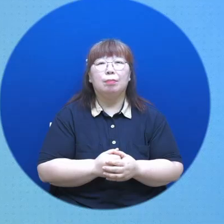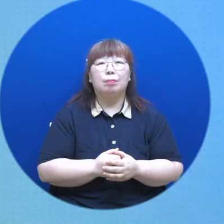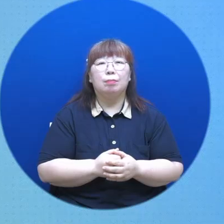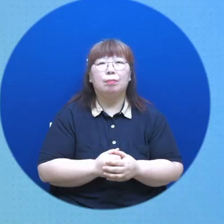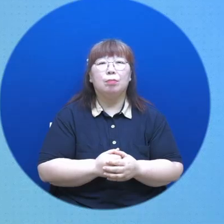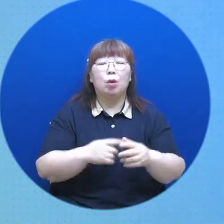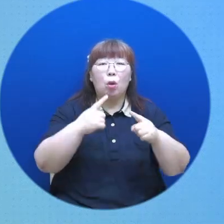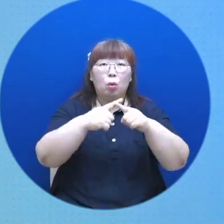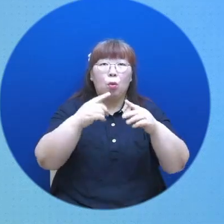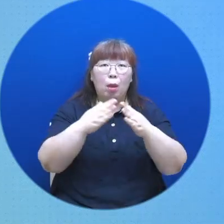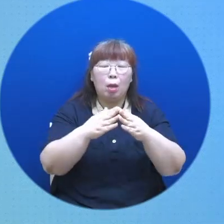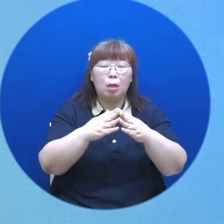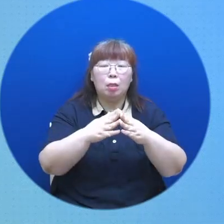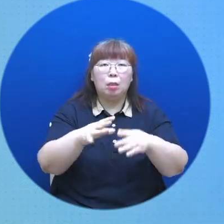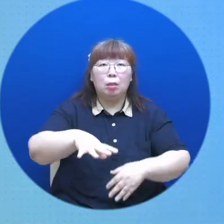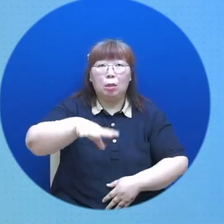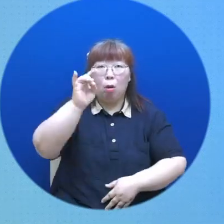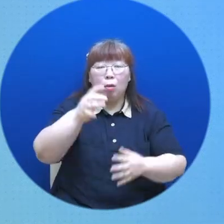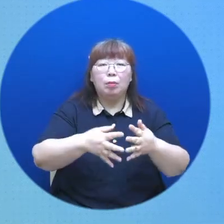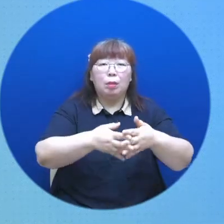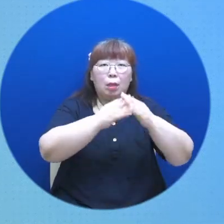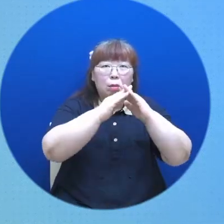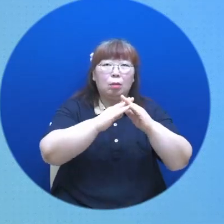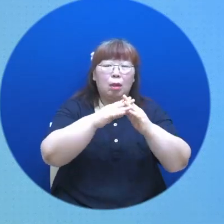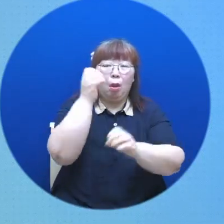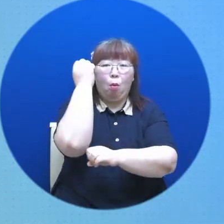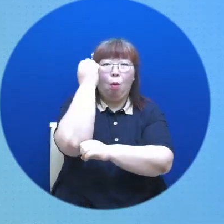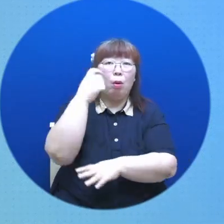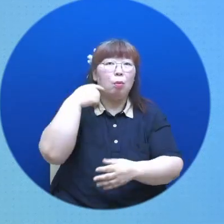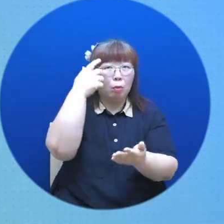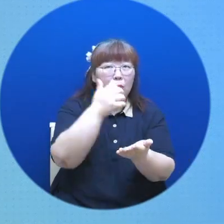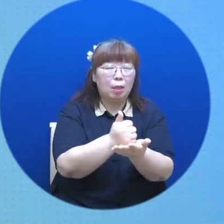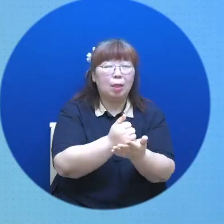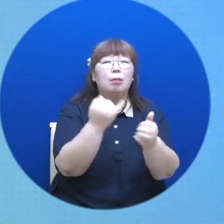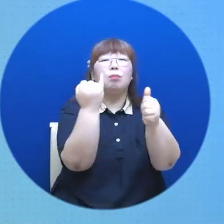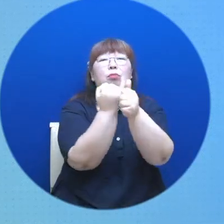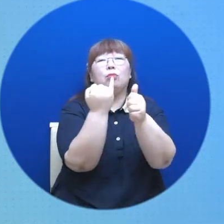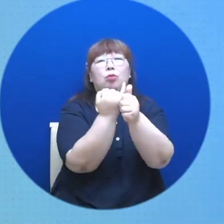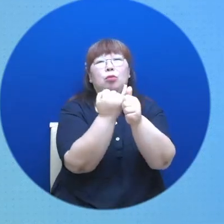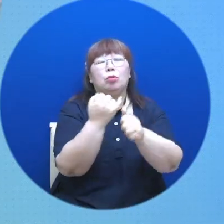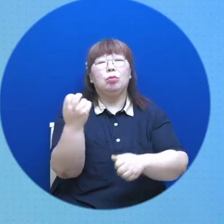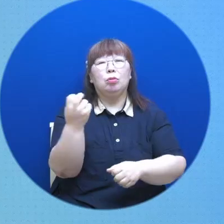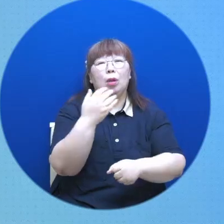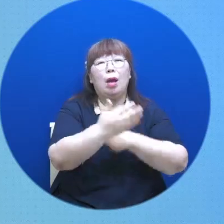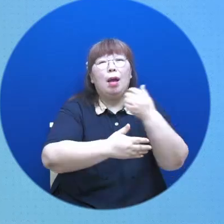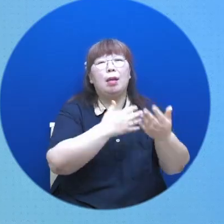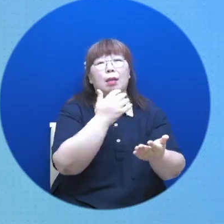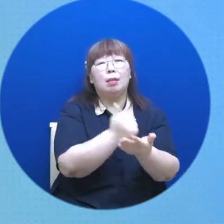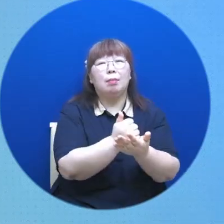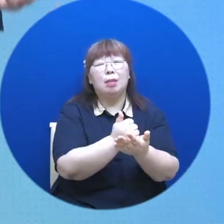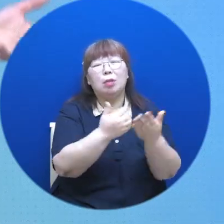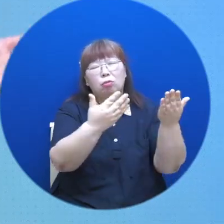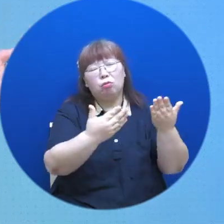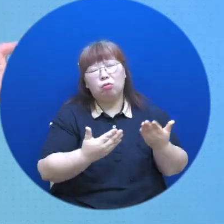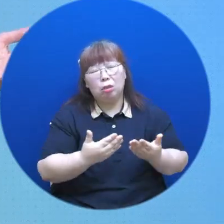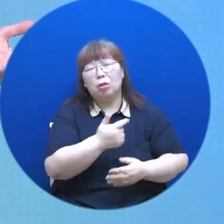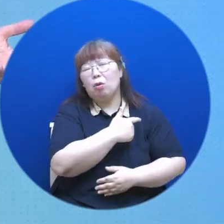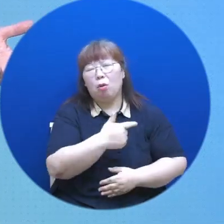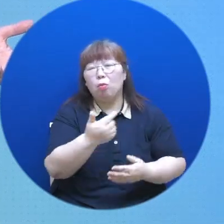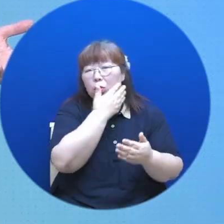우리 교회를 개척하신 우리 원로 목사님과 우리 사모님, 하나님이 주신 너무나 소중한